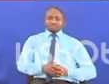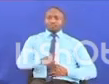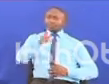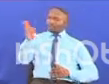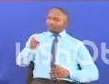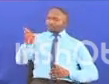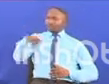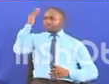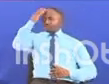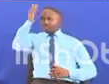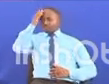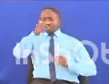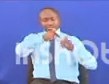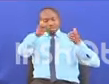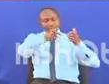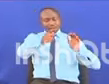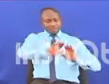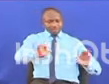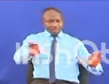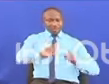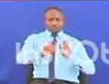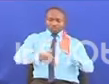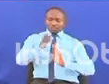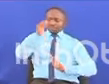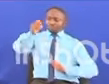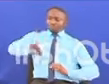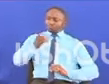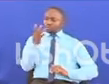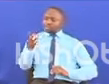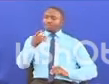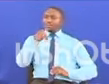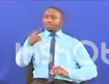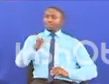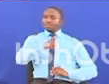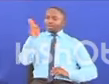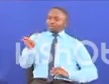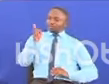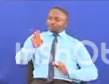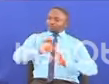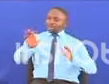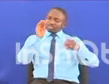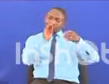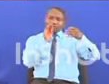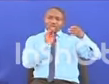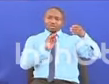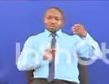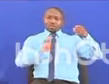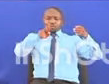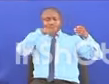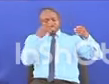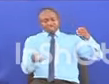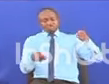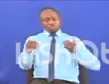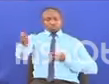Halmashauri zinajulikana, zimetajwa tangu mwezi wa 4, wamesema halmashauri zimeorodheshwa hapa, zimeshindwa kukusanya hiyo